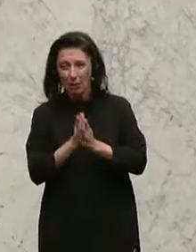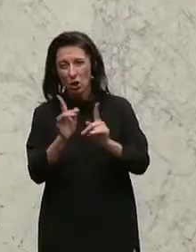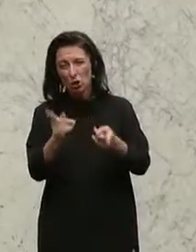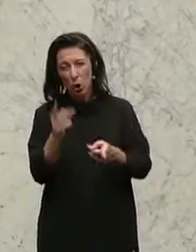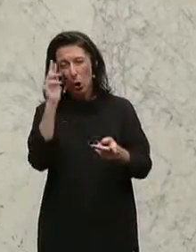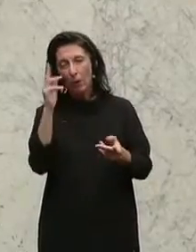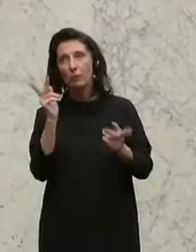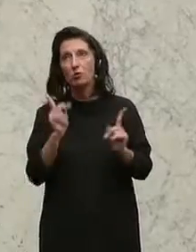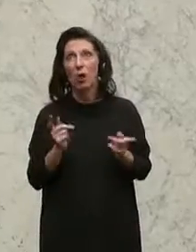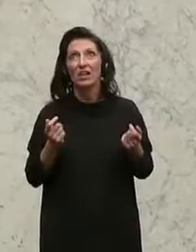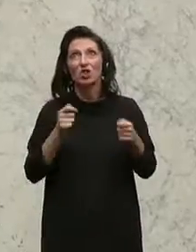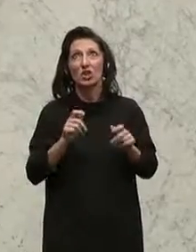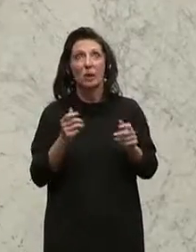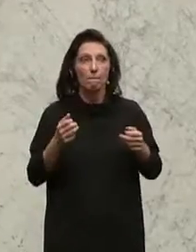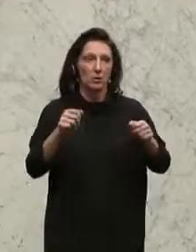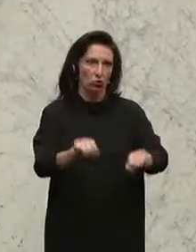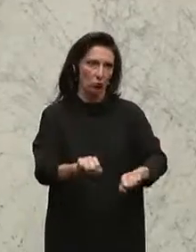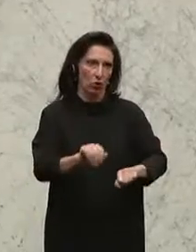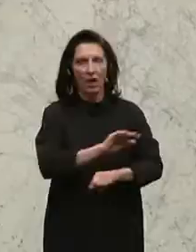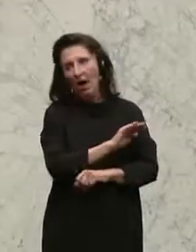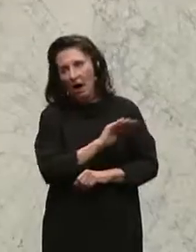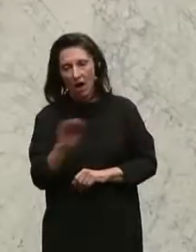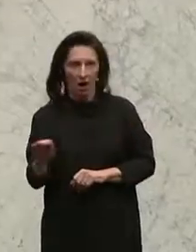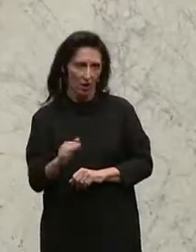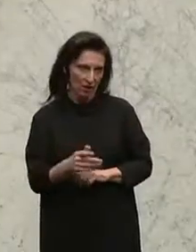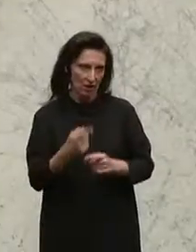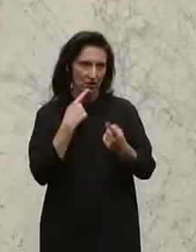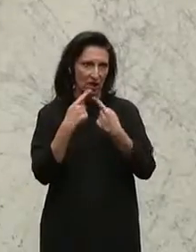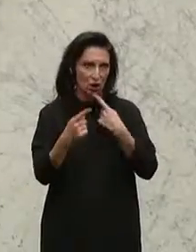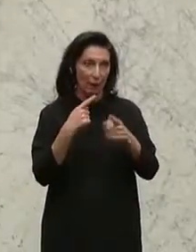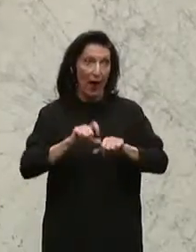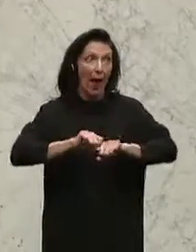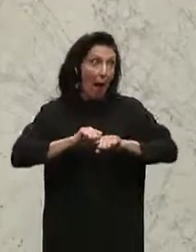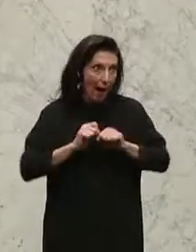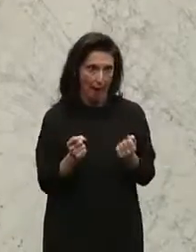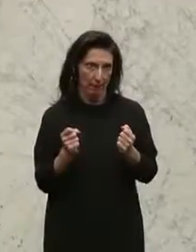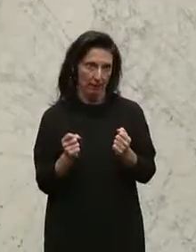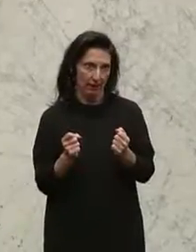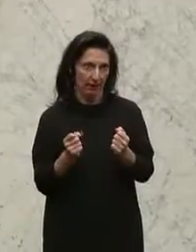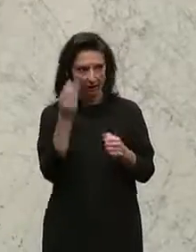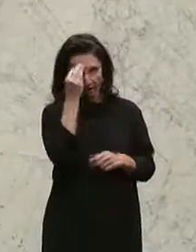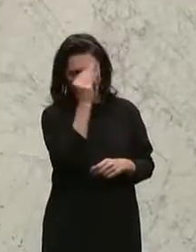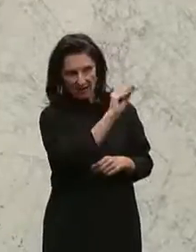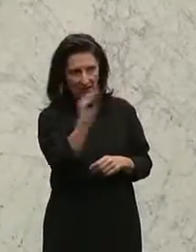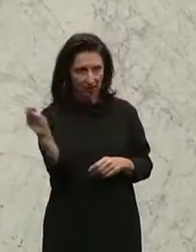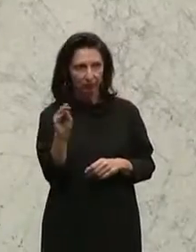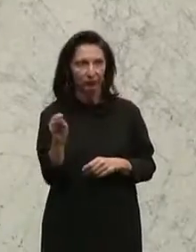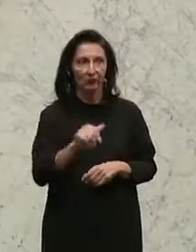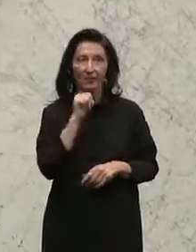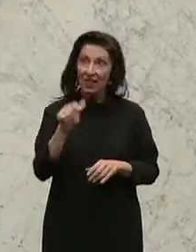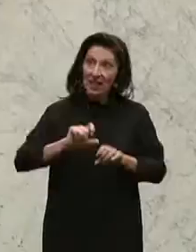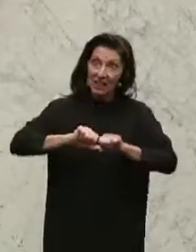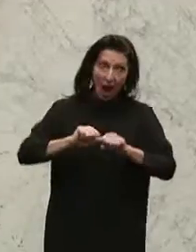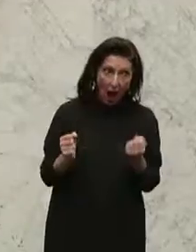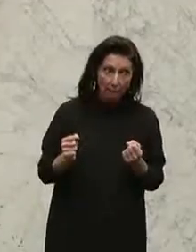Entschließung beschließt, wo alle aufgefordert werden, diese Gespräche abzubrechen. Ich weise darauf hin, dass der Nichtabbruch auch dazu